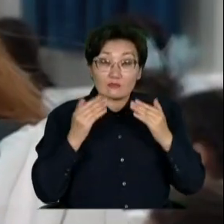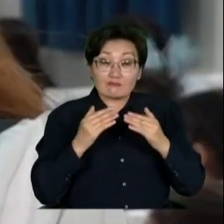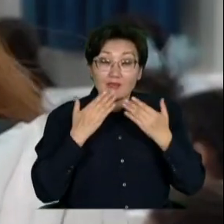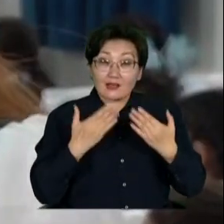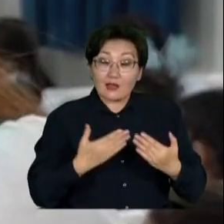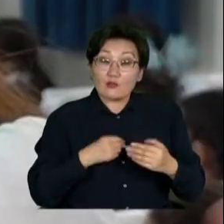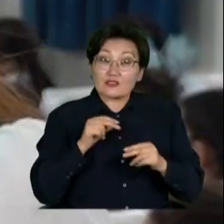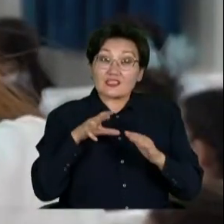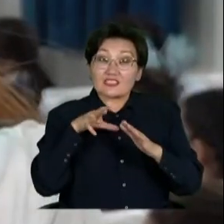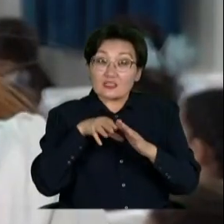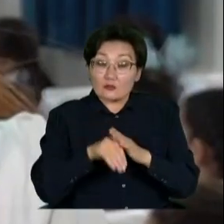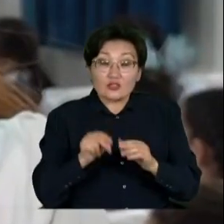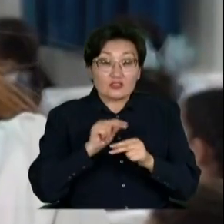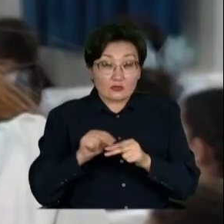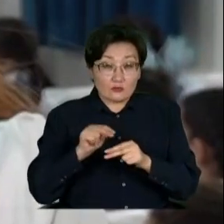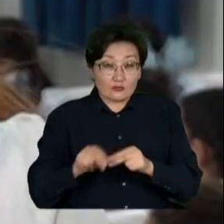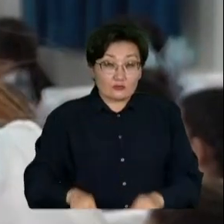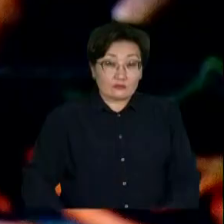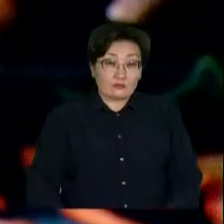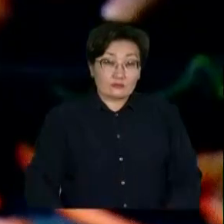өшірмей, әрі қарай лаулата білу.